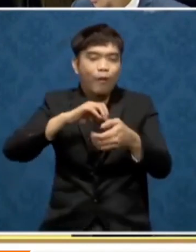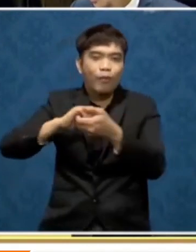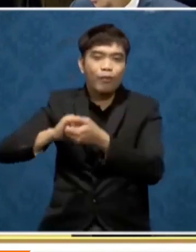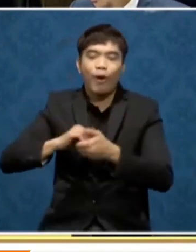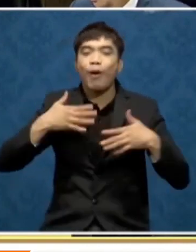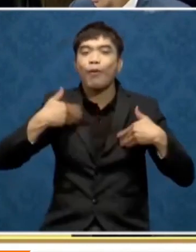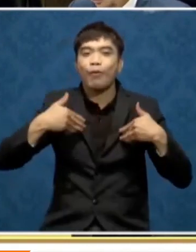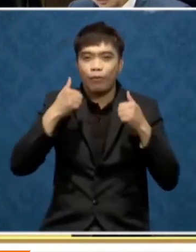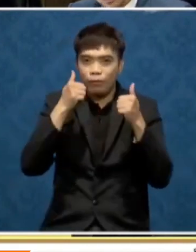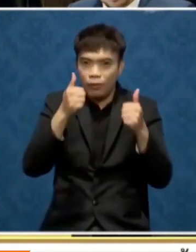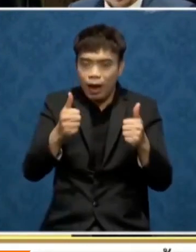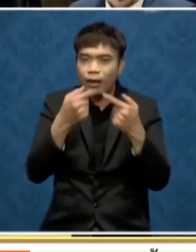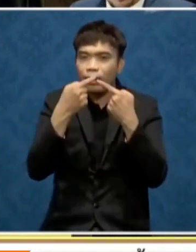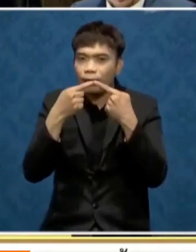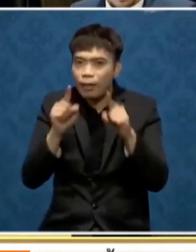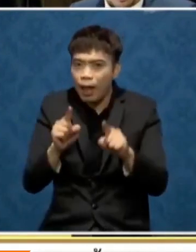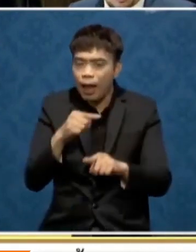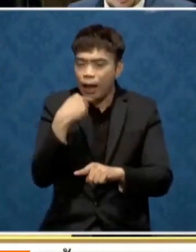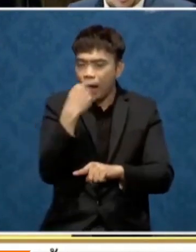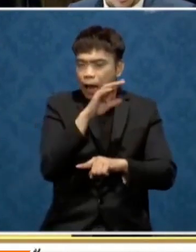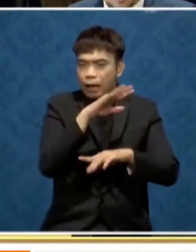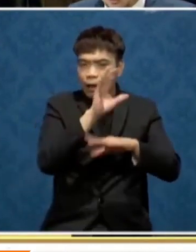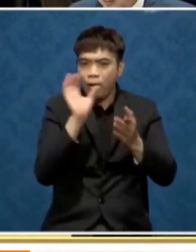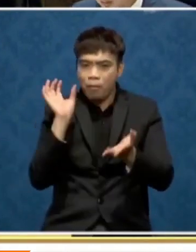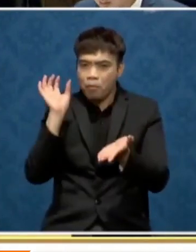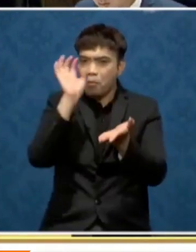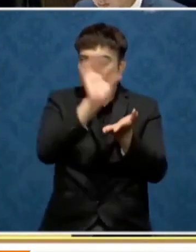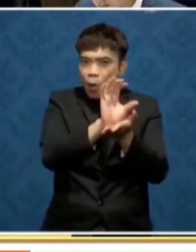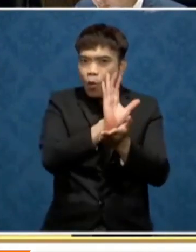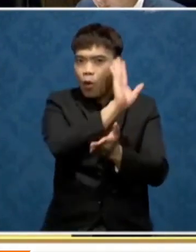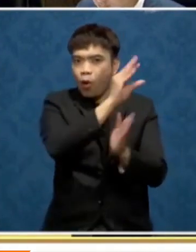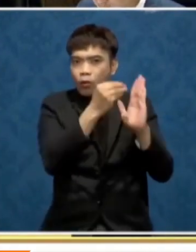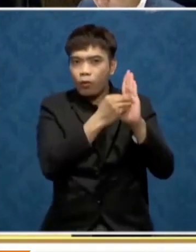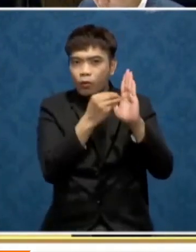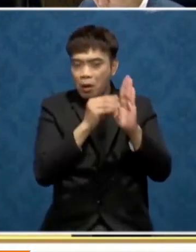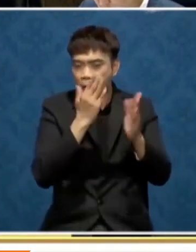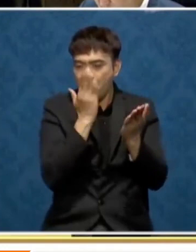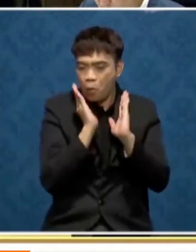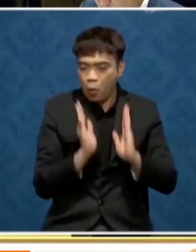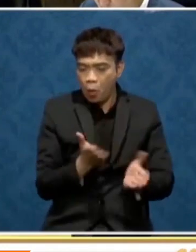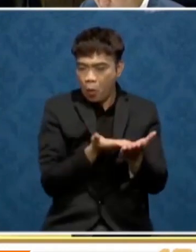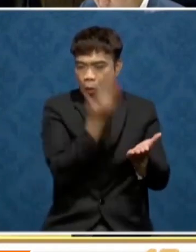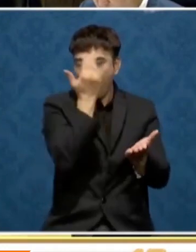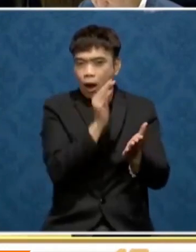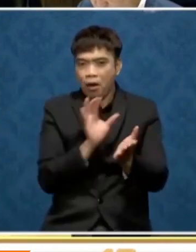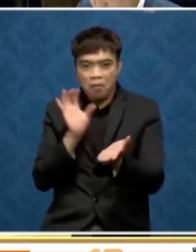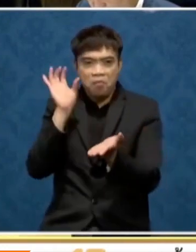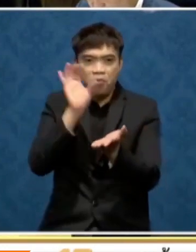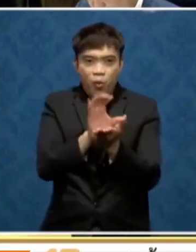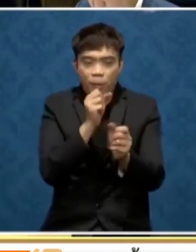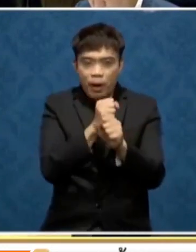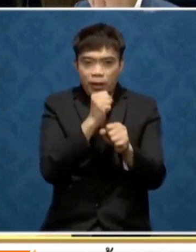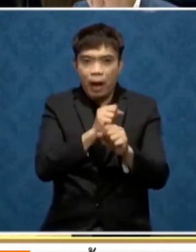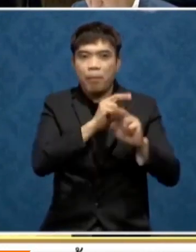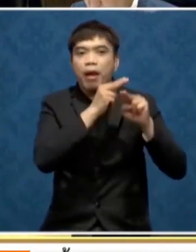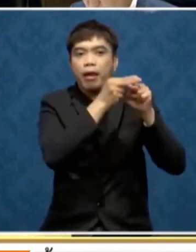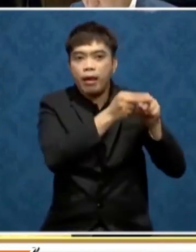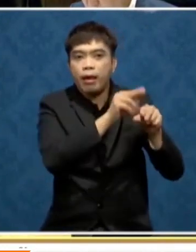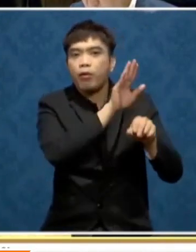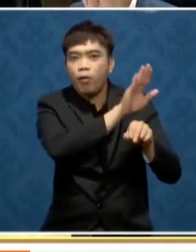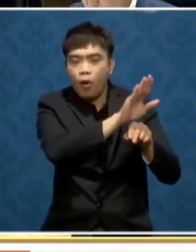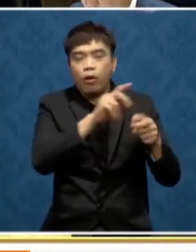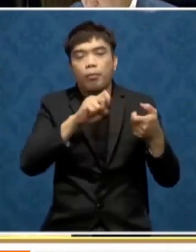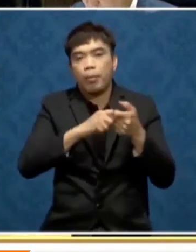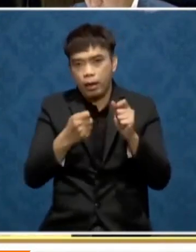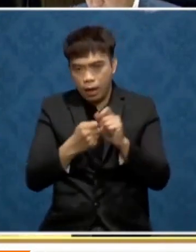แต่หากเป็นการลงทุนโดยนายทุนจากเมืองหลวงจากกรุงเทพหรือจากเมืองใหญ่ก็จะเกิดปัญหาทั้งการบุกรุกป่าปัญหาขยะน้ำเสียปัญหา